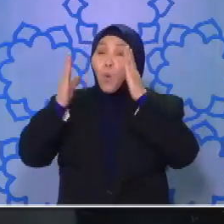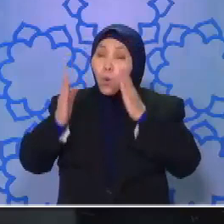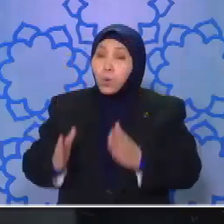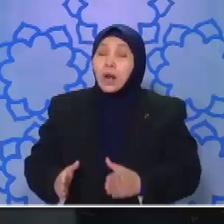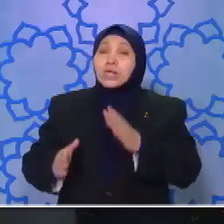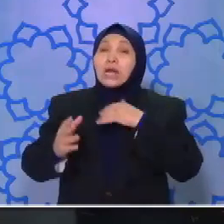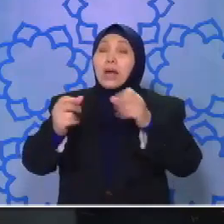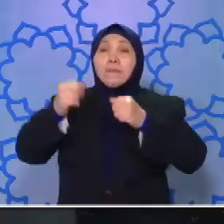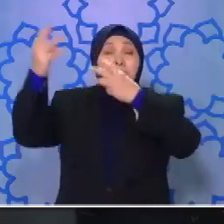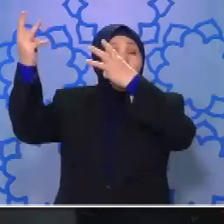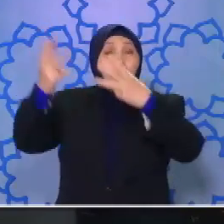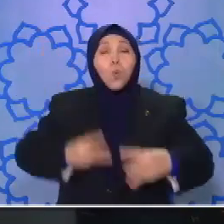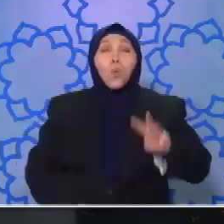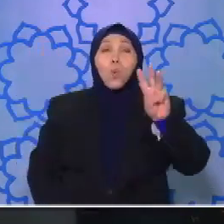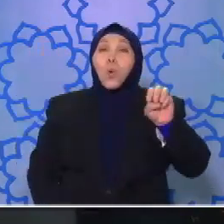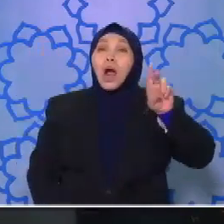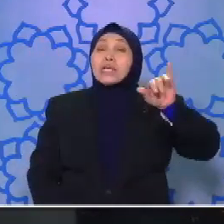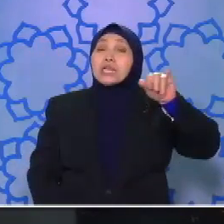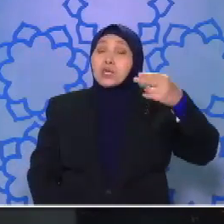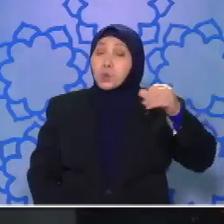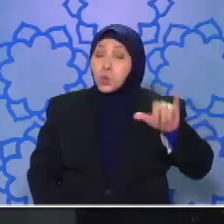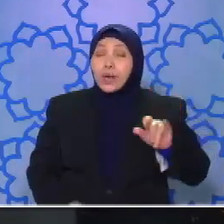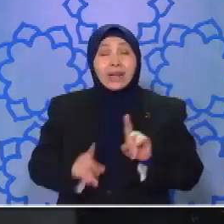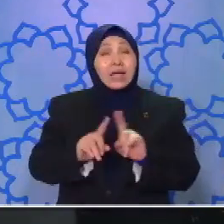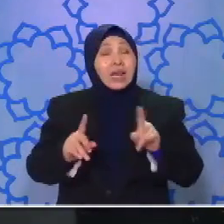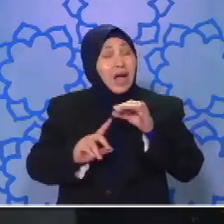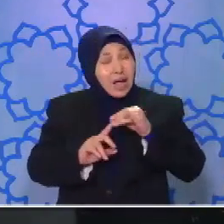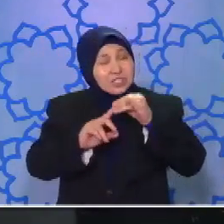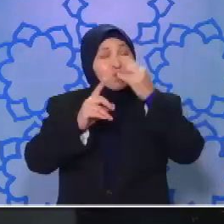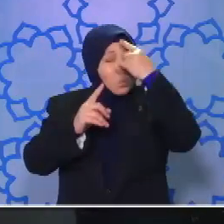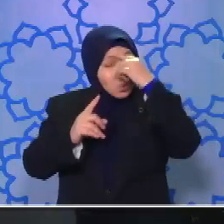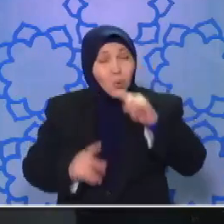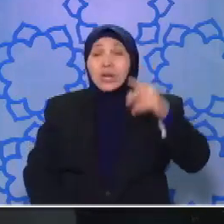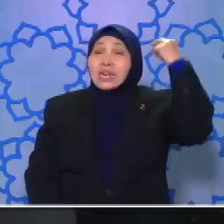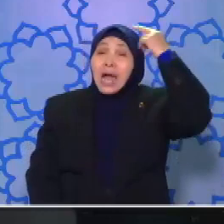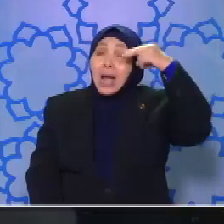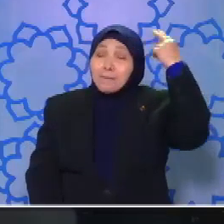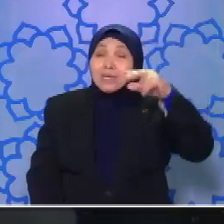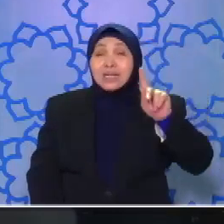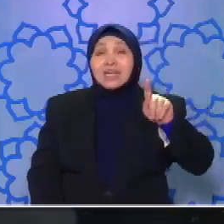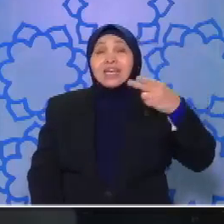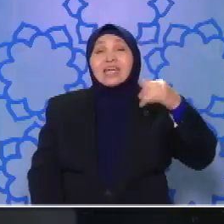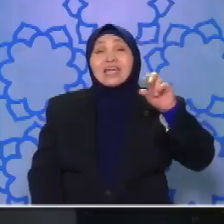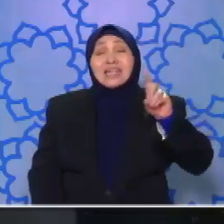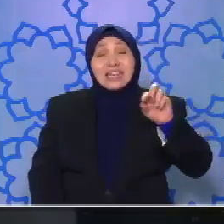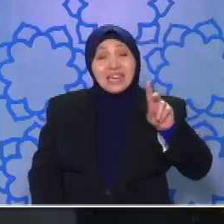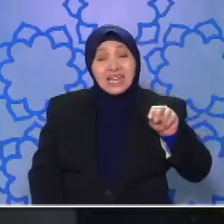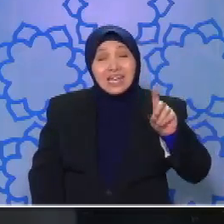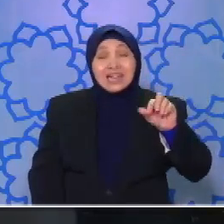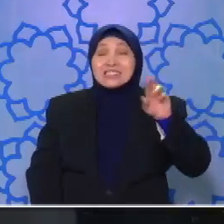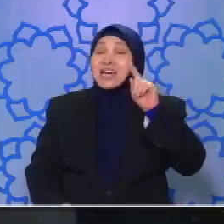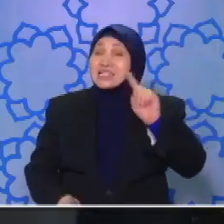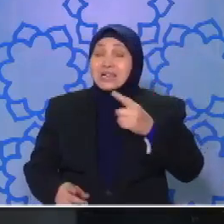yang mendapat wahyu daripada Allah. Jadi ini adalah khusus untuk Nabi Khidir yang bunuh,